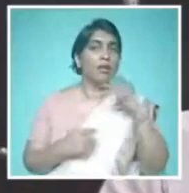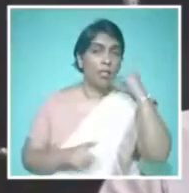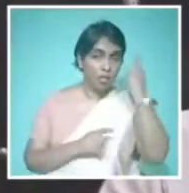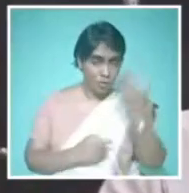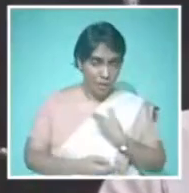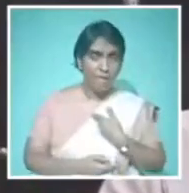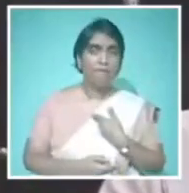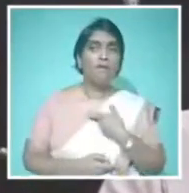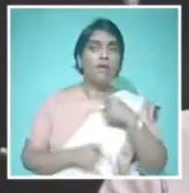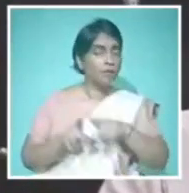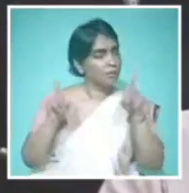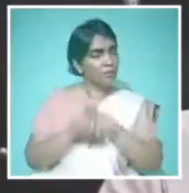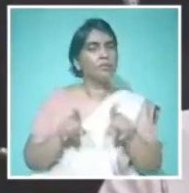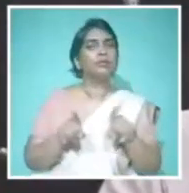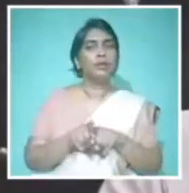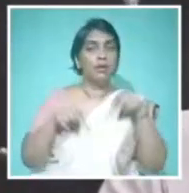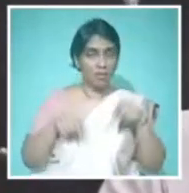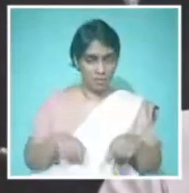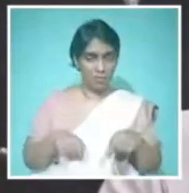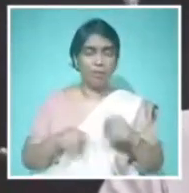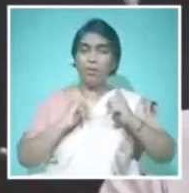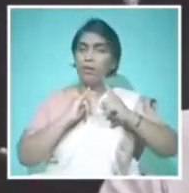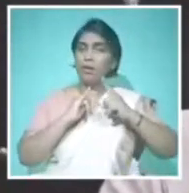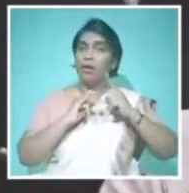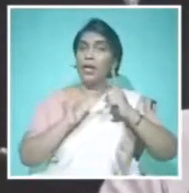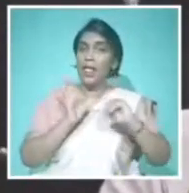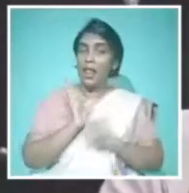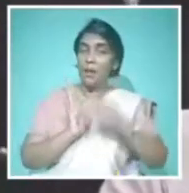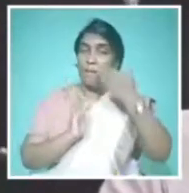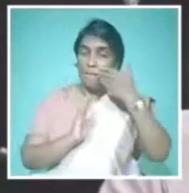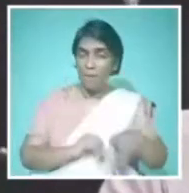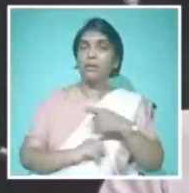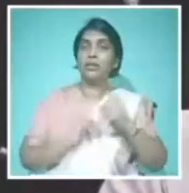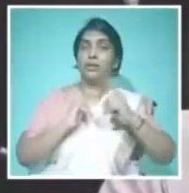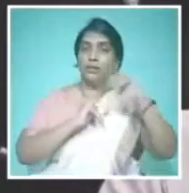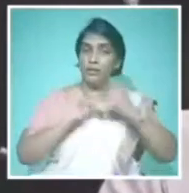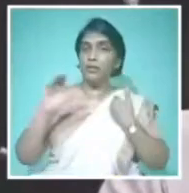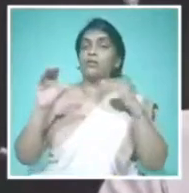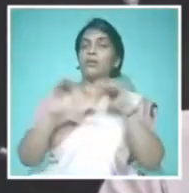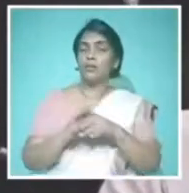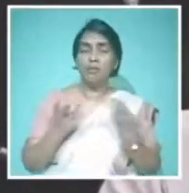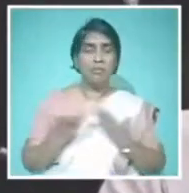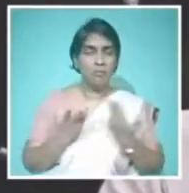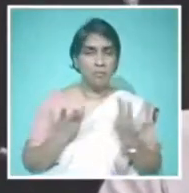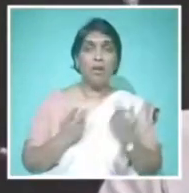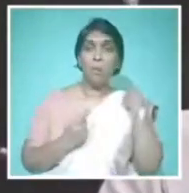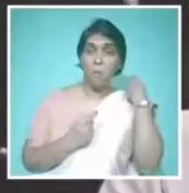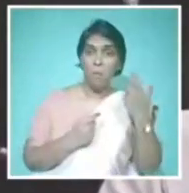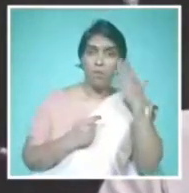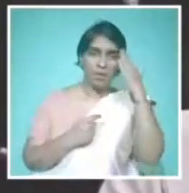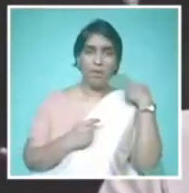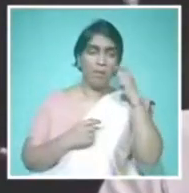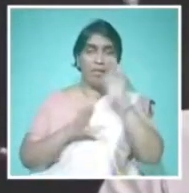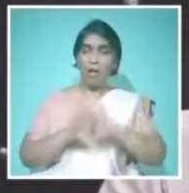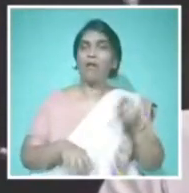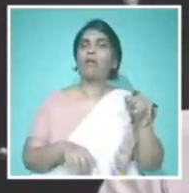ino kotre. E wagem, demme, bishwe, A level paswela. Visiwidyalah yang nanti hamba nanti salikar dema api angge